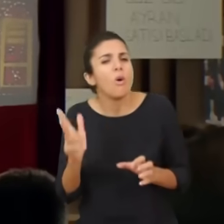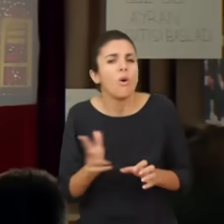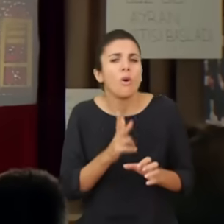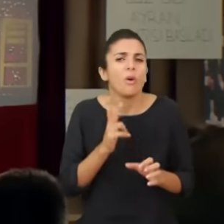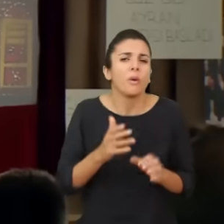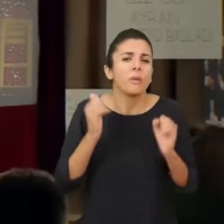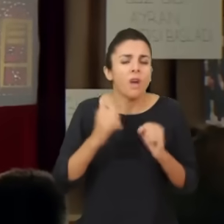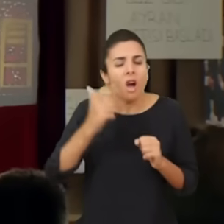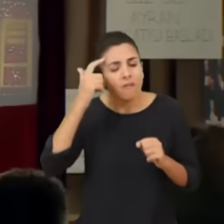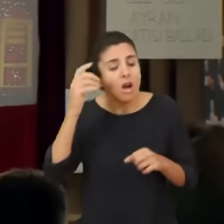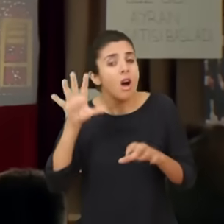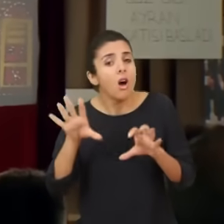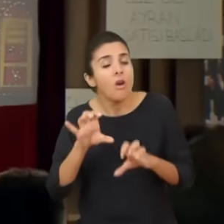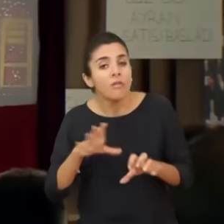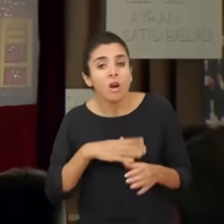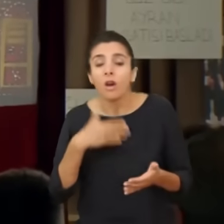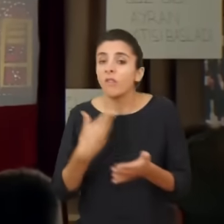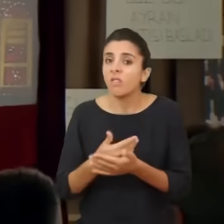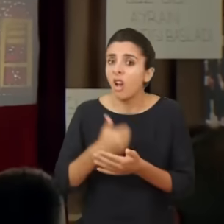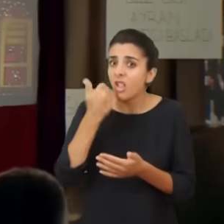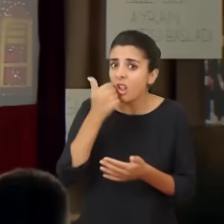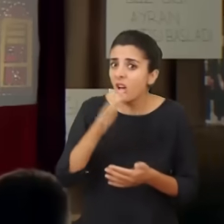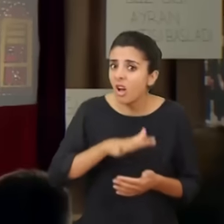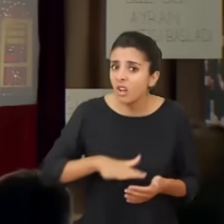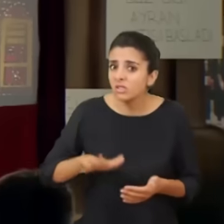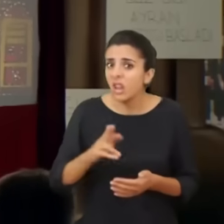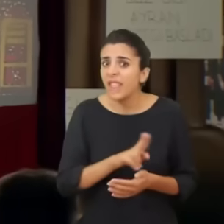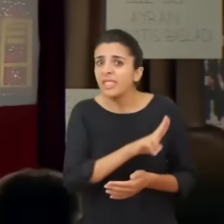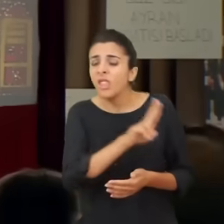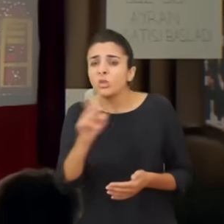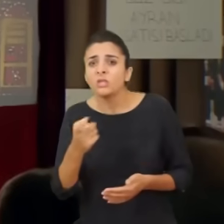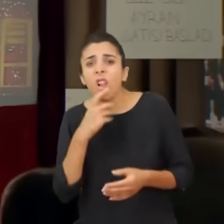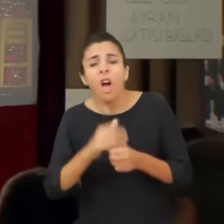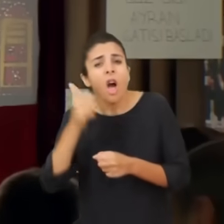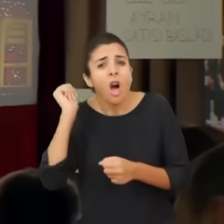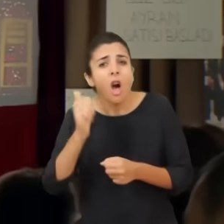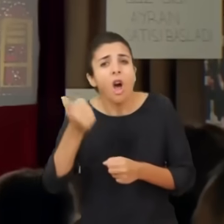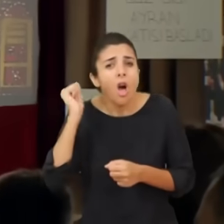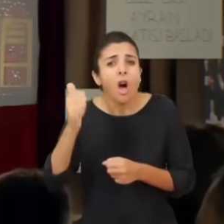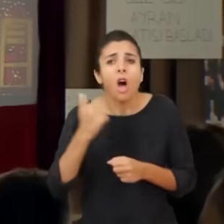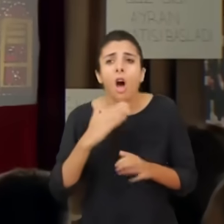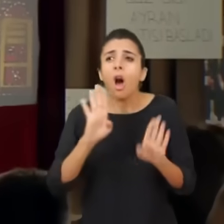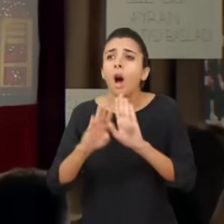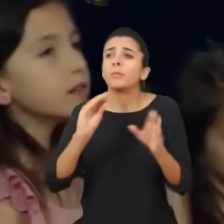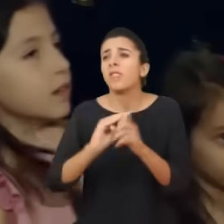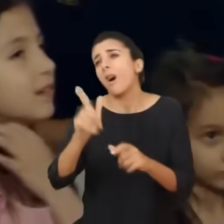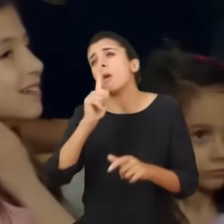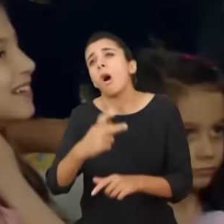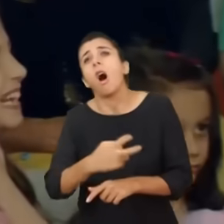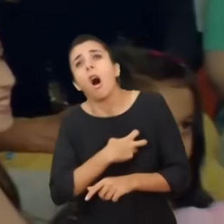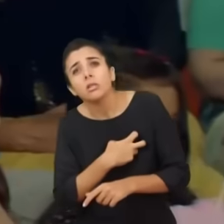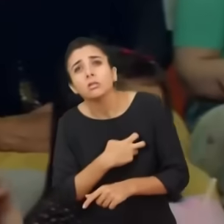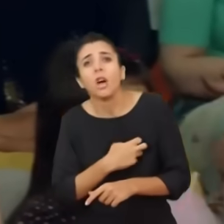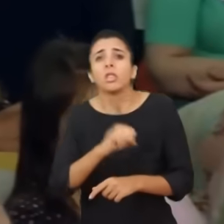de lepiska saçlarım. Oy ya Hacivat. 700 yıldır her gün kapımın önünde. Yar bana pırasa, yar bana turşu, yar